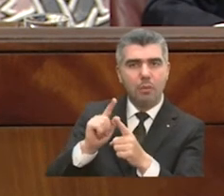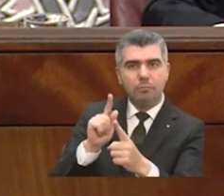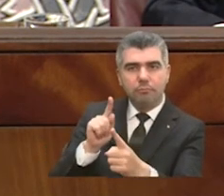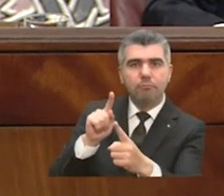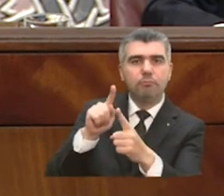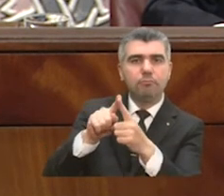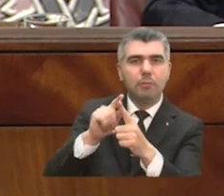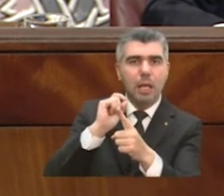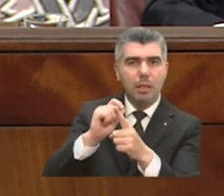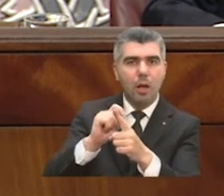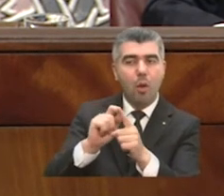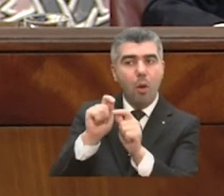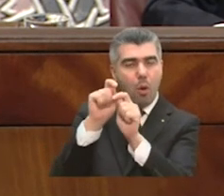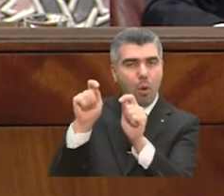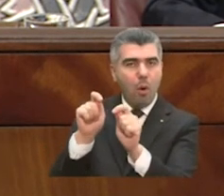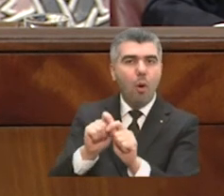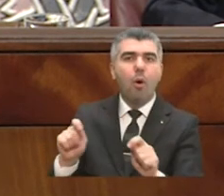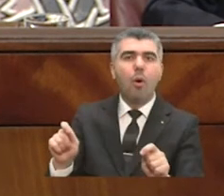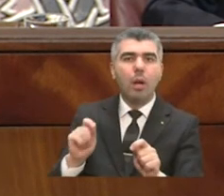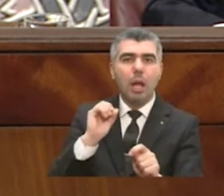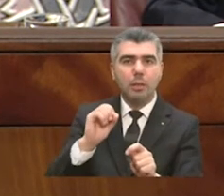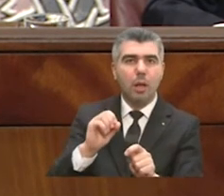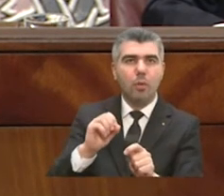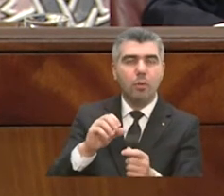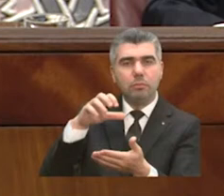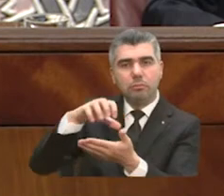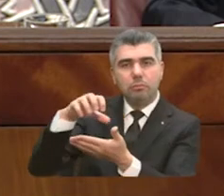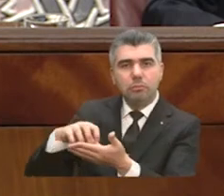ses compétences